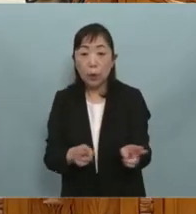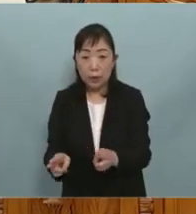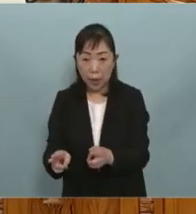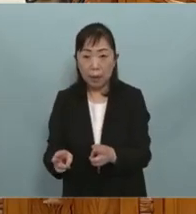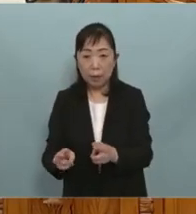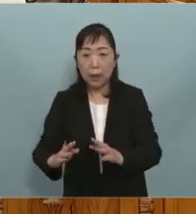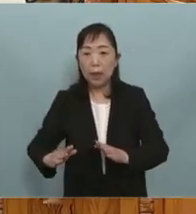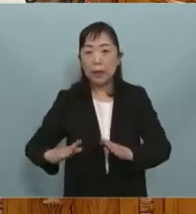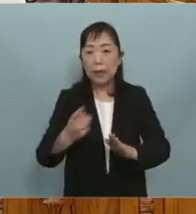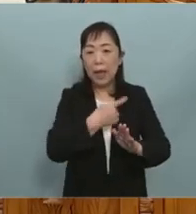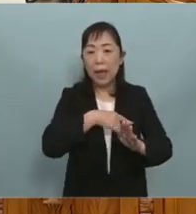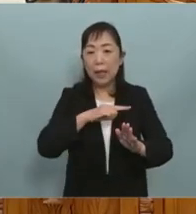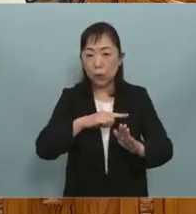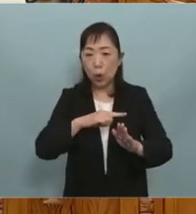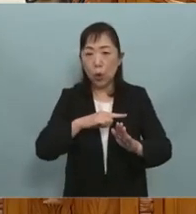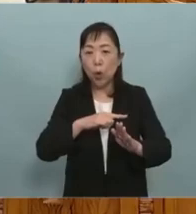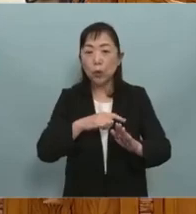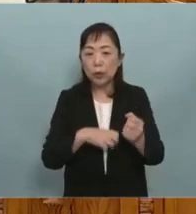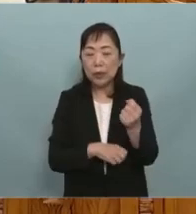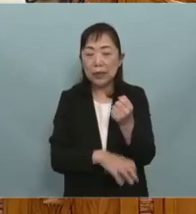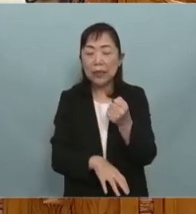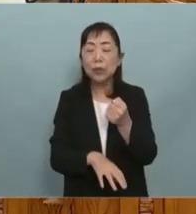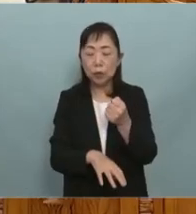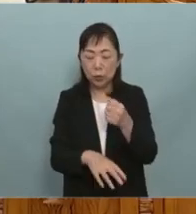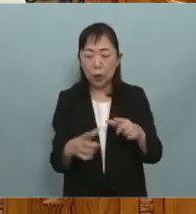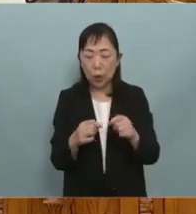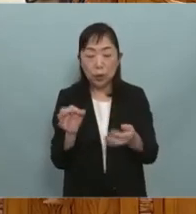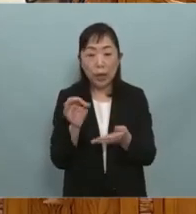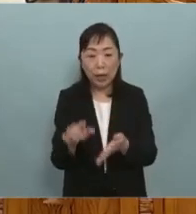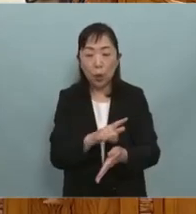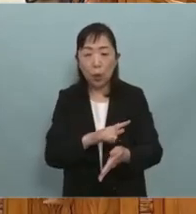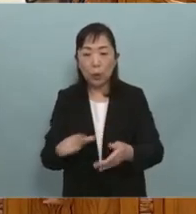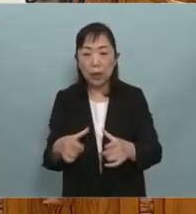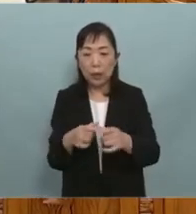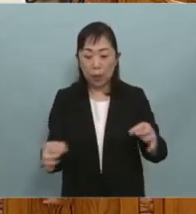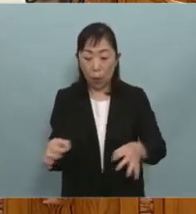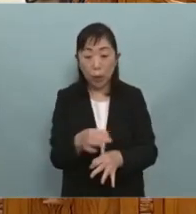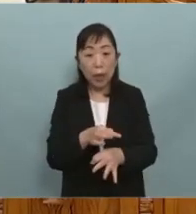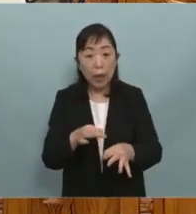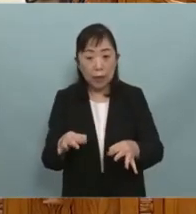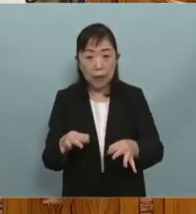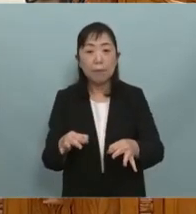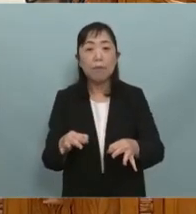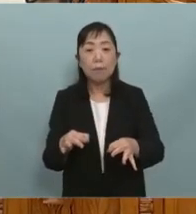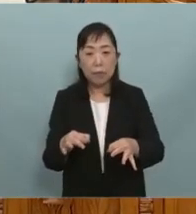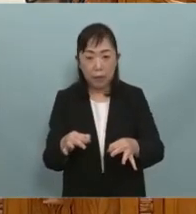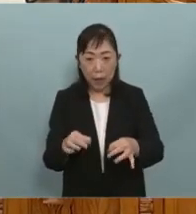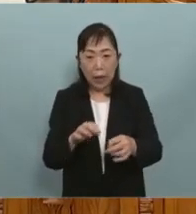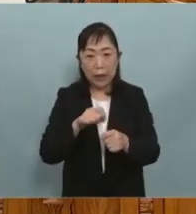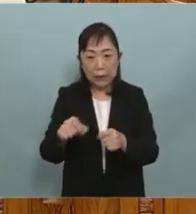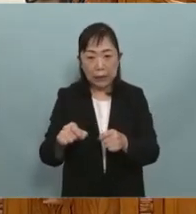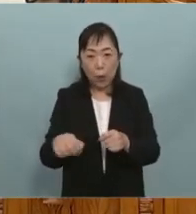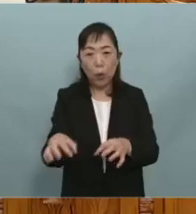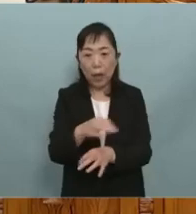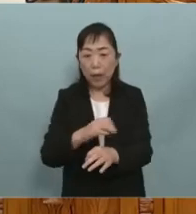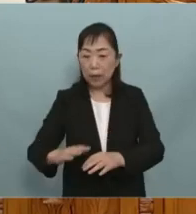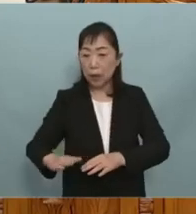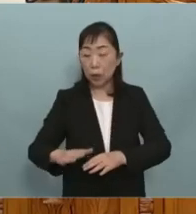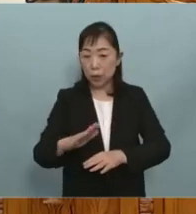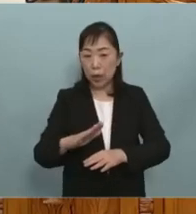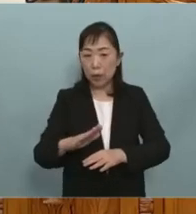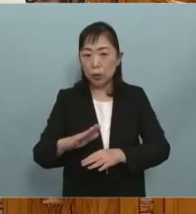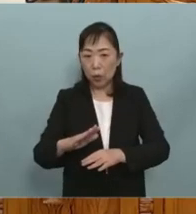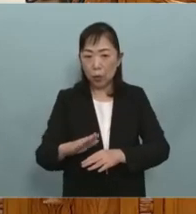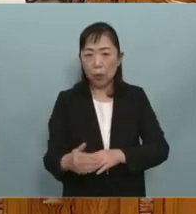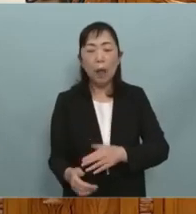成長力に資する国内投資促進など日本経済地方経済の成長の半島